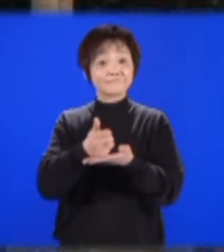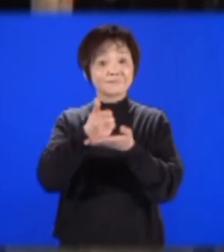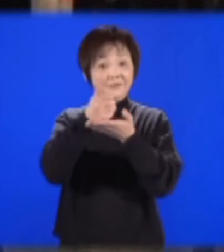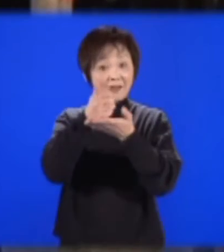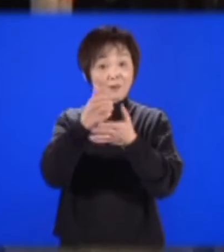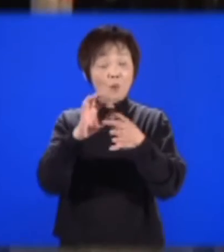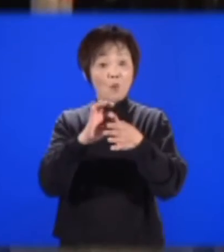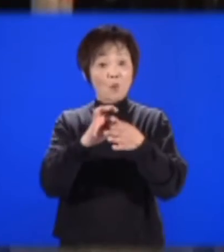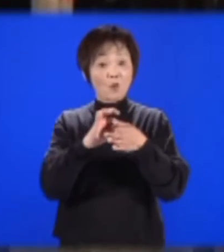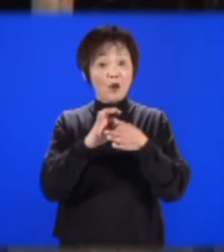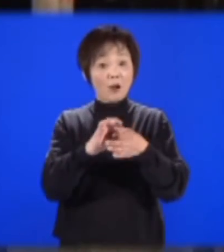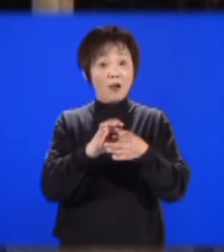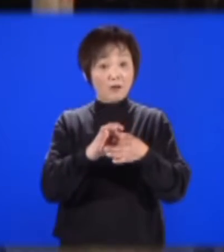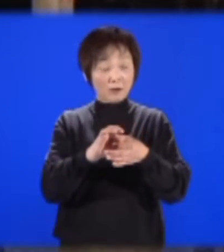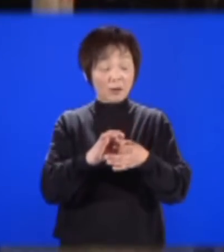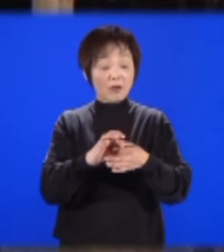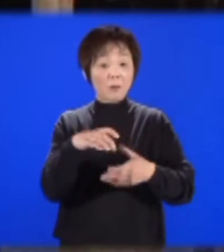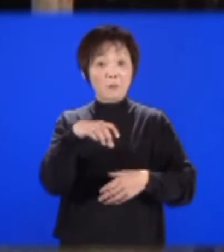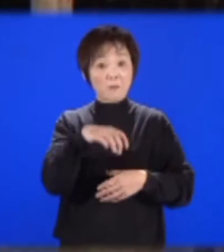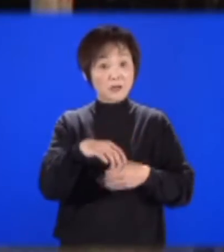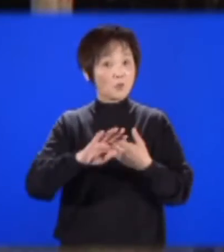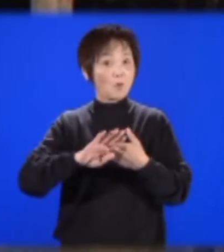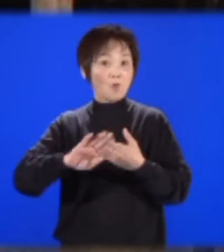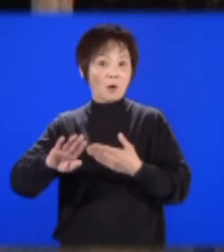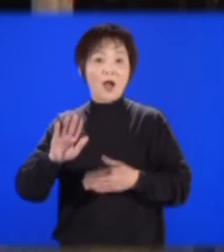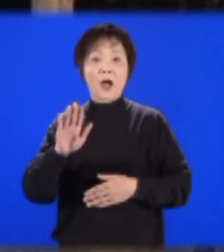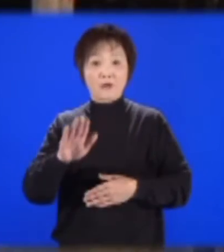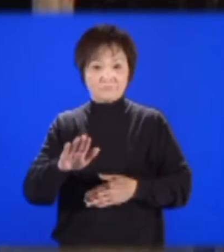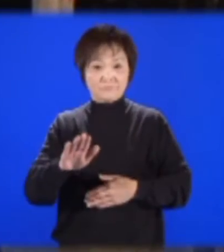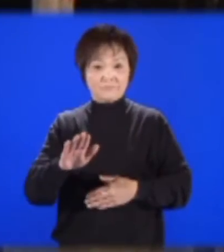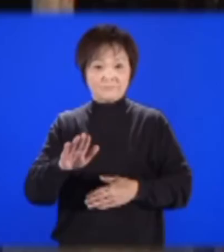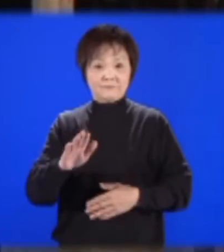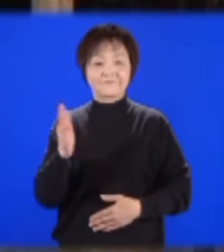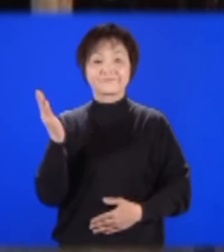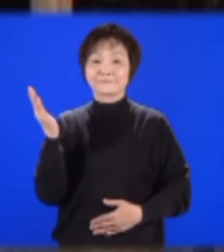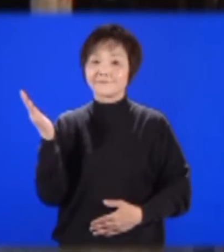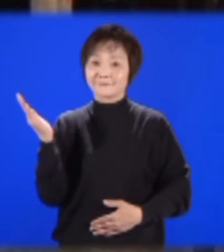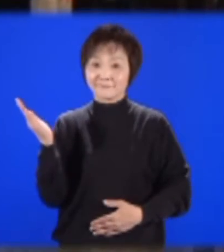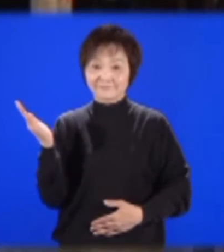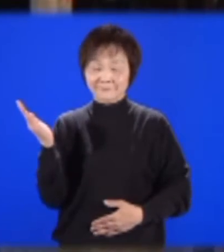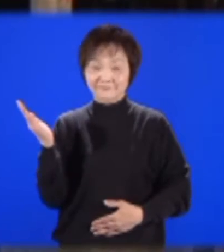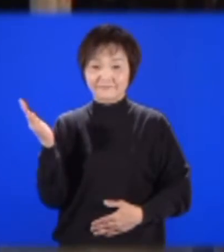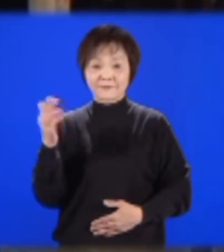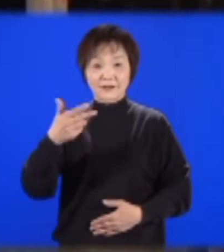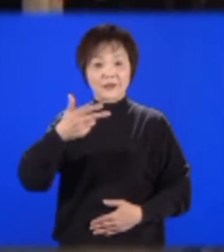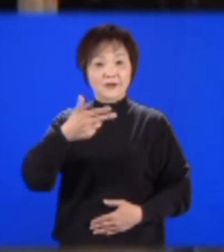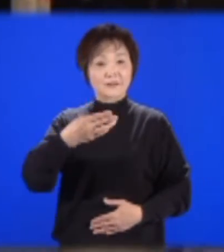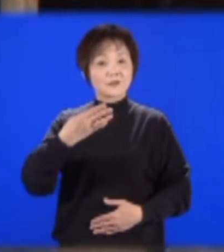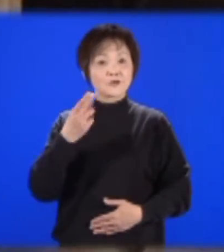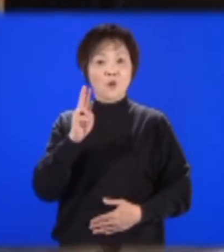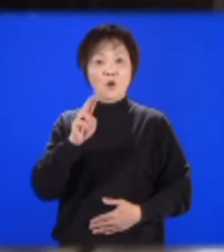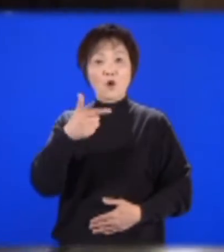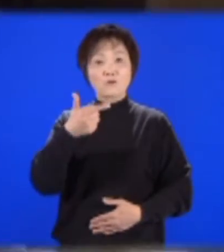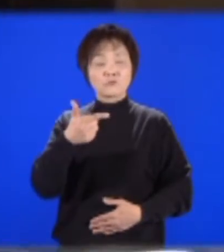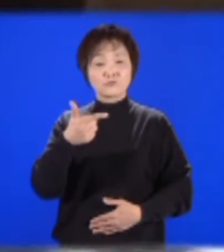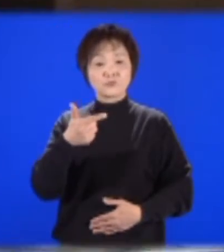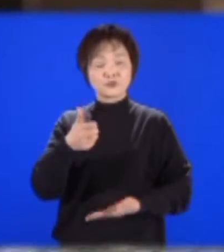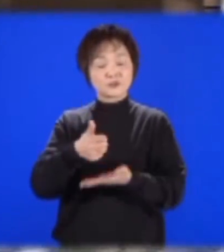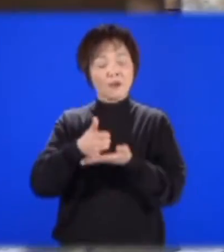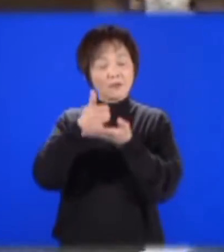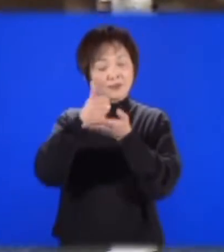聖武天皇にゆかりのある場所は、鏡ヶ池跡だけではないんです。 こちらの聖武天